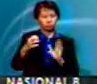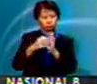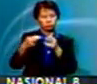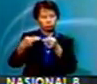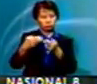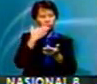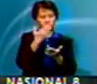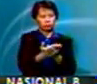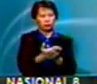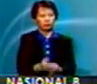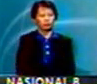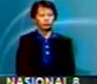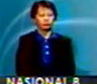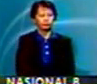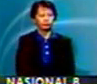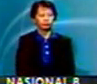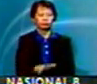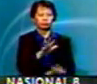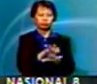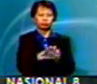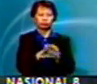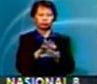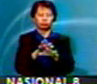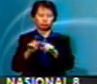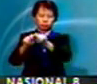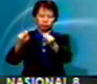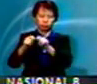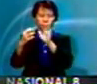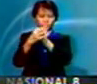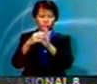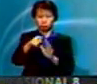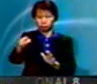segi sambutan kubu-kubu kuat PAS ni, saya pun